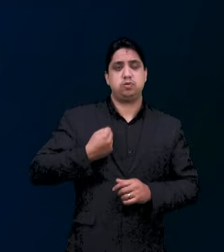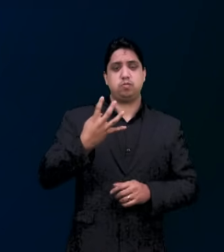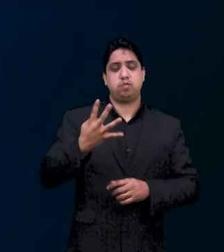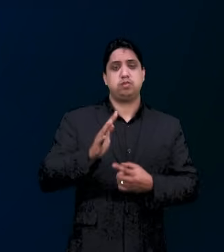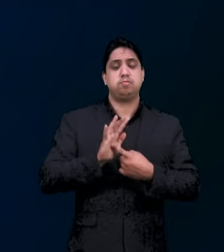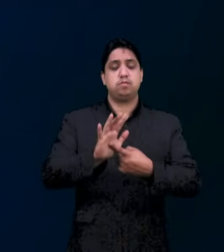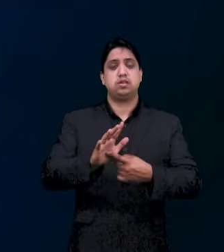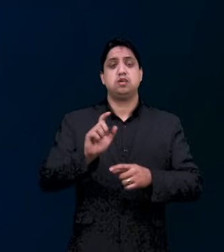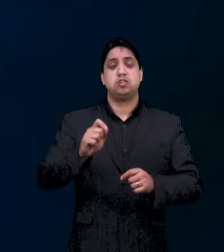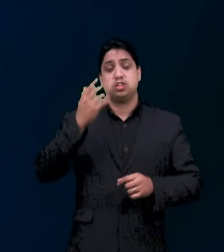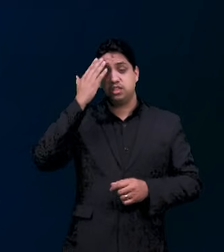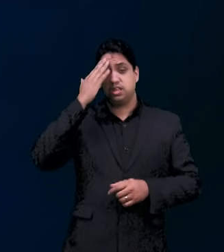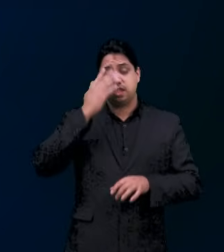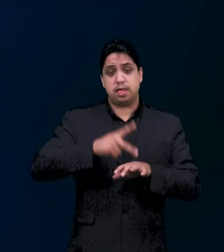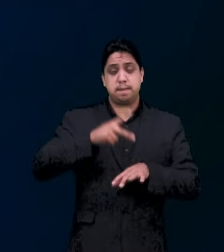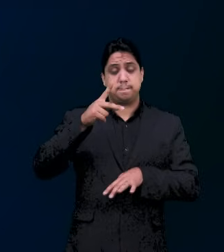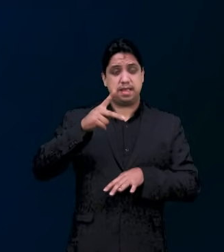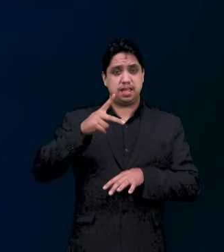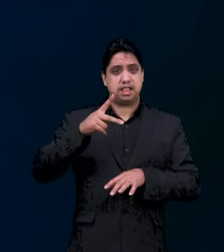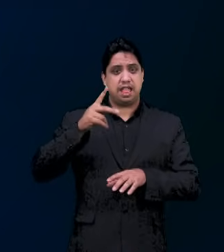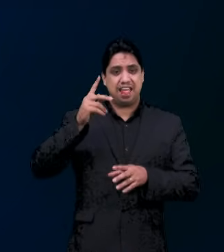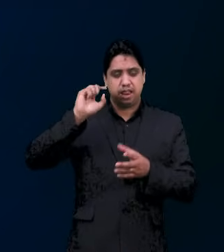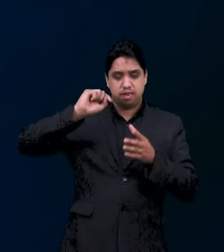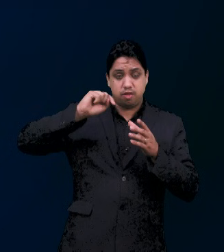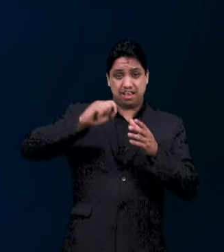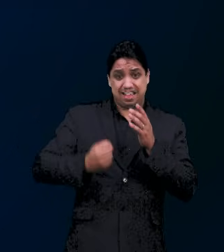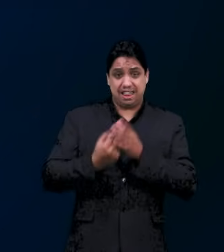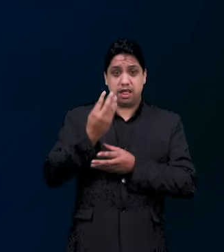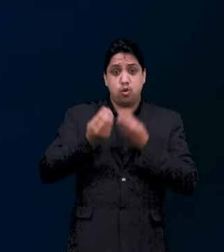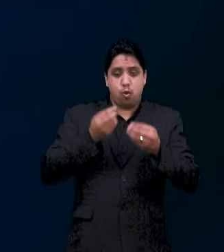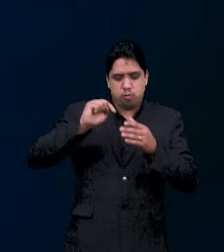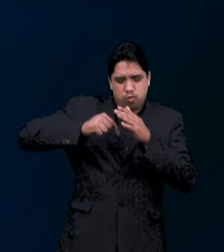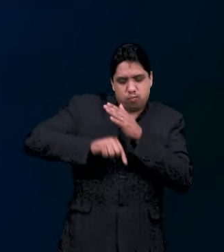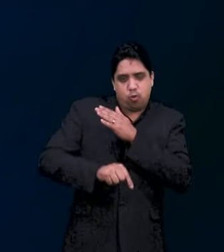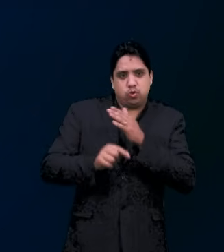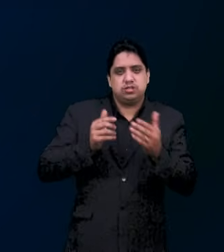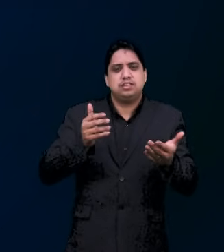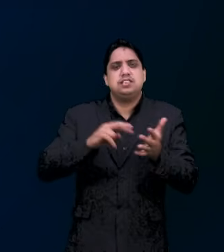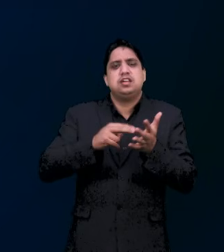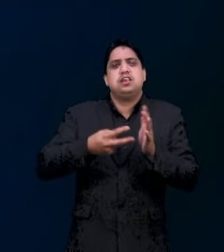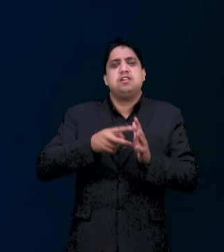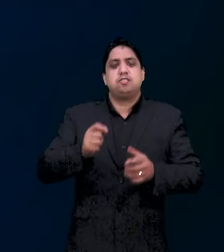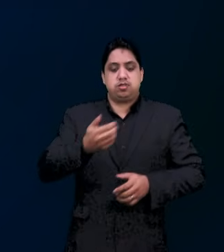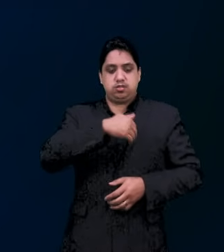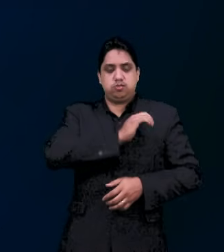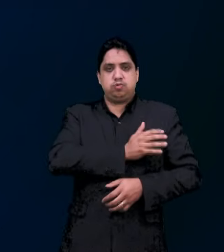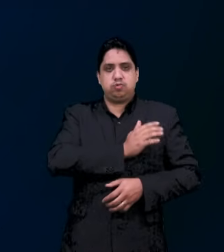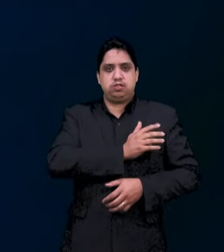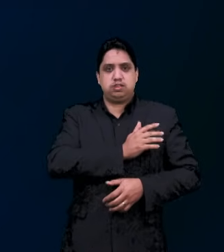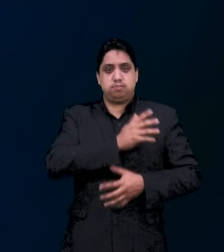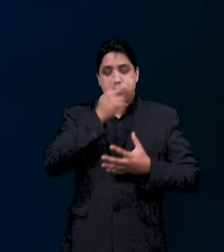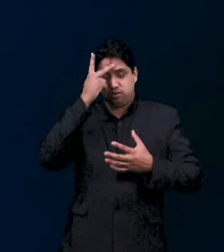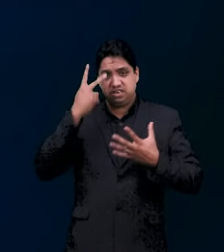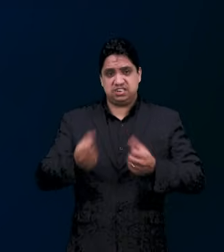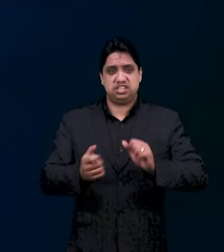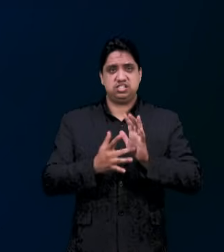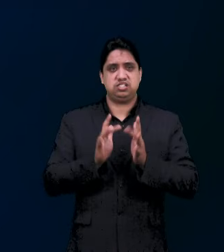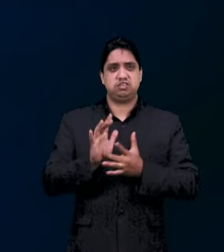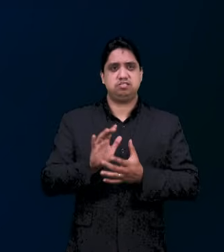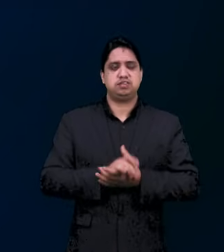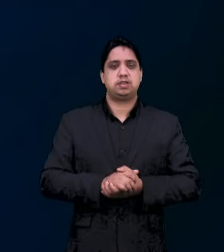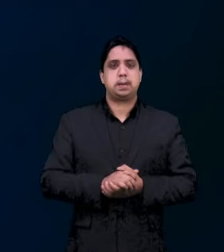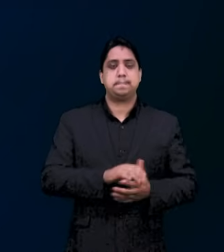que la perle, elle est engendrée dans la profondeur, c'est-à-dire dans le cœur de l'homme qui reçoit Christ.